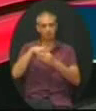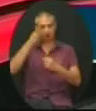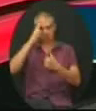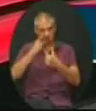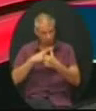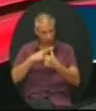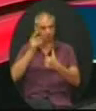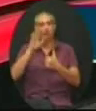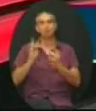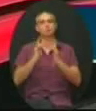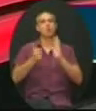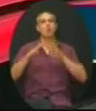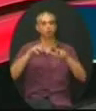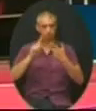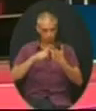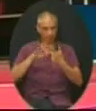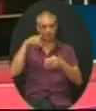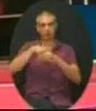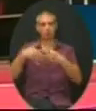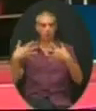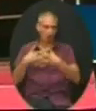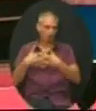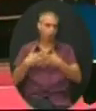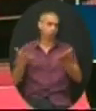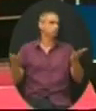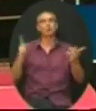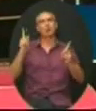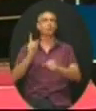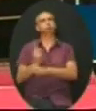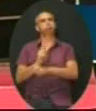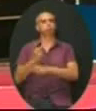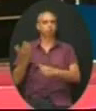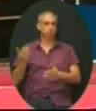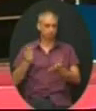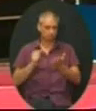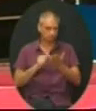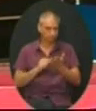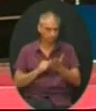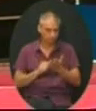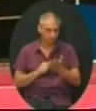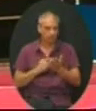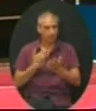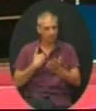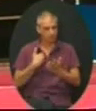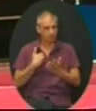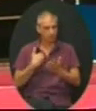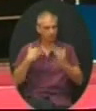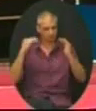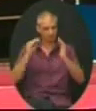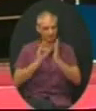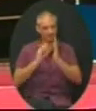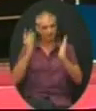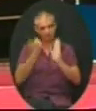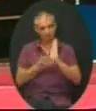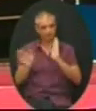הליכוד, גם מול ראש הממשלה, גם בתוך הקואליציה. זה לא יכול ללכת אחרת, ולכן הורדתי את הסעיף